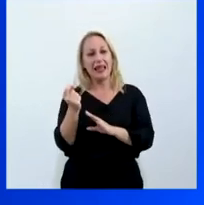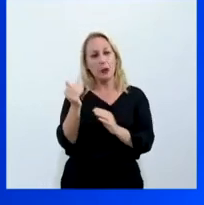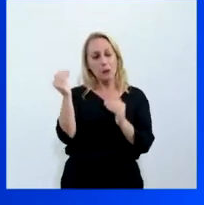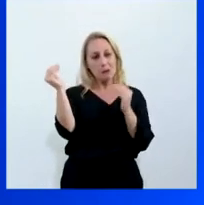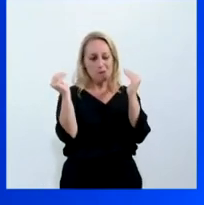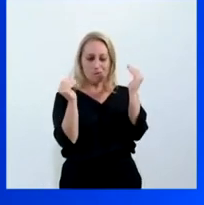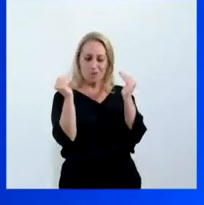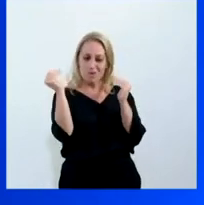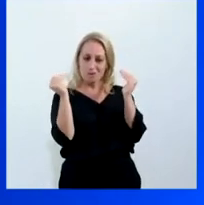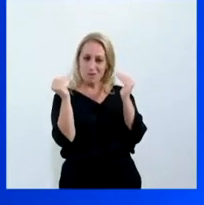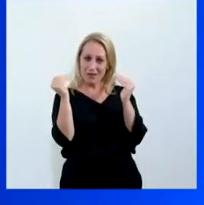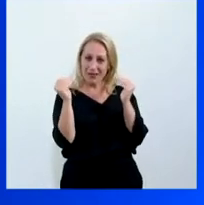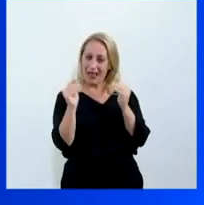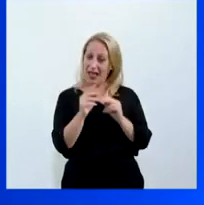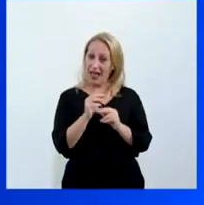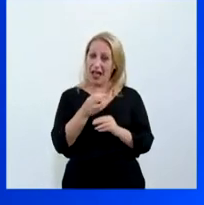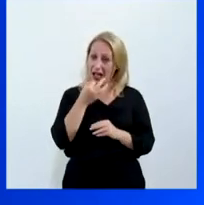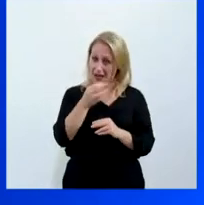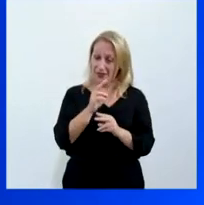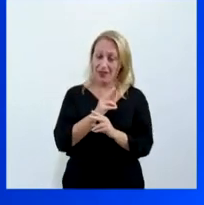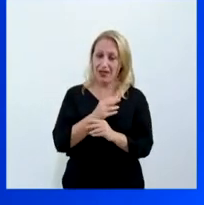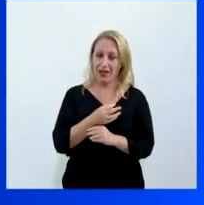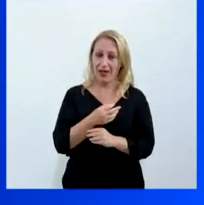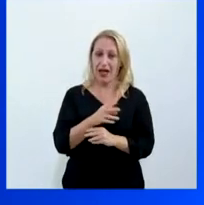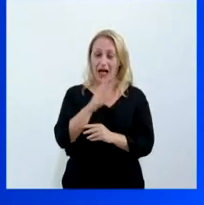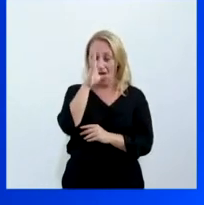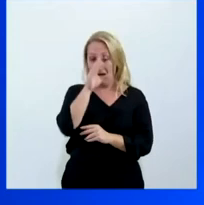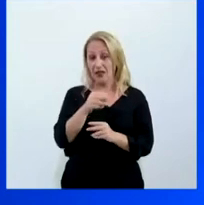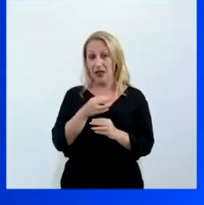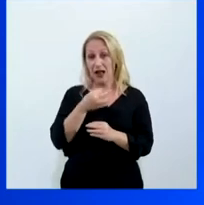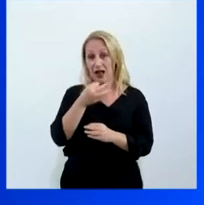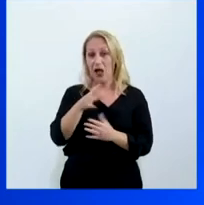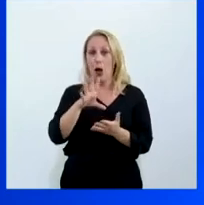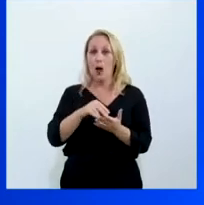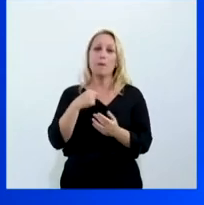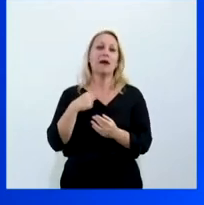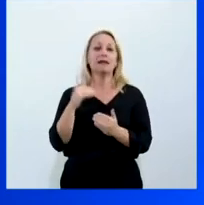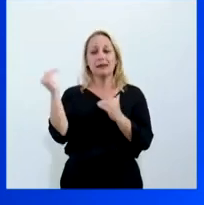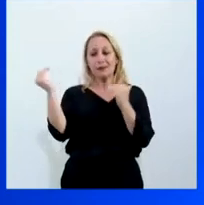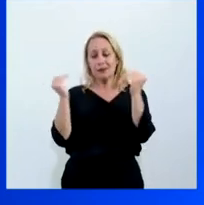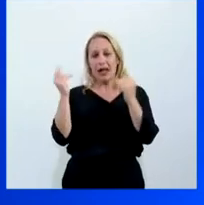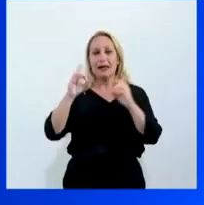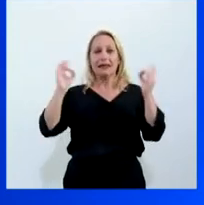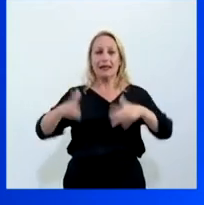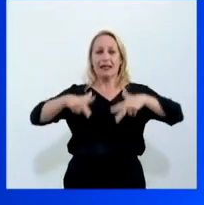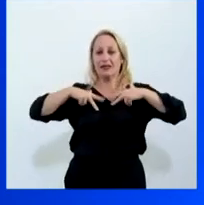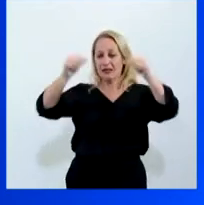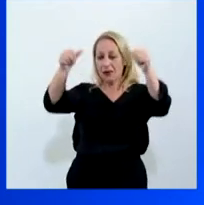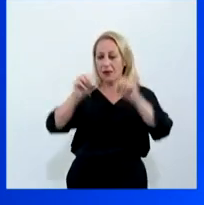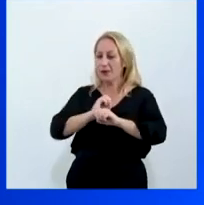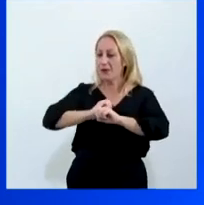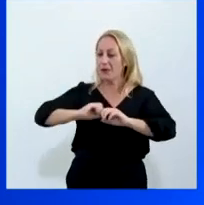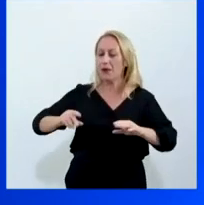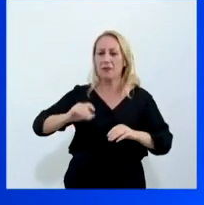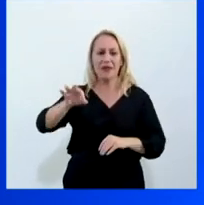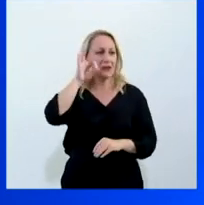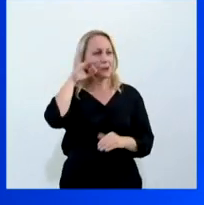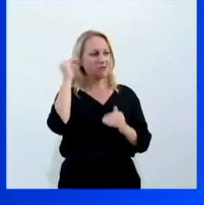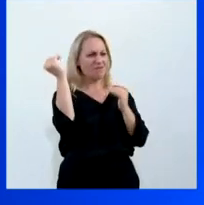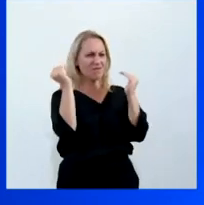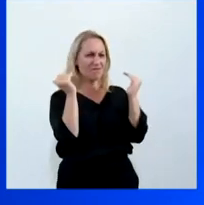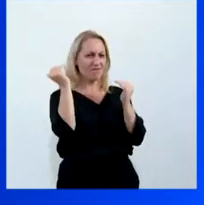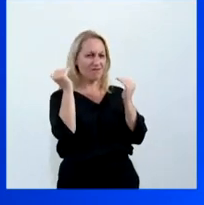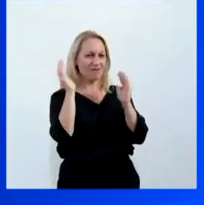καχυποψία. Θα είμαι πολύ ειλικρινής απέναντι σε έργα και σε ανακοινώσεις της κυβέρνησης. Το 27 η Θεσσαλονίκη